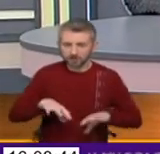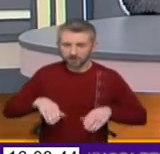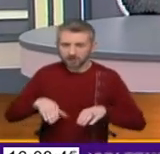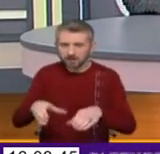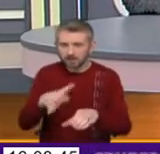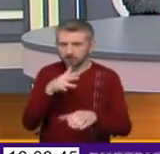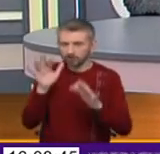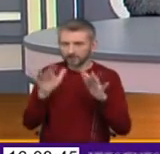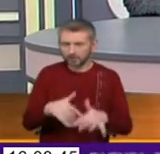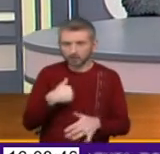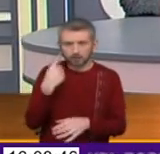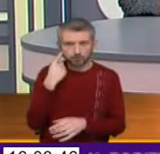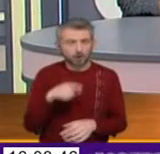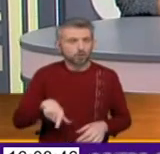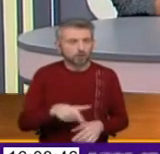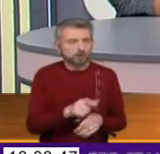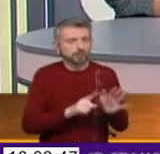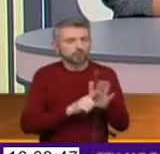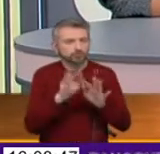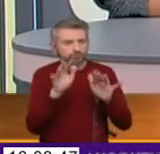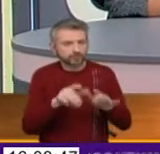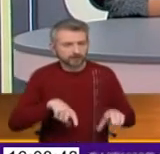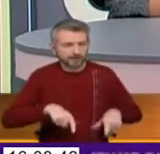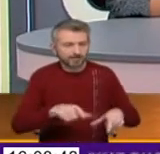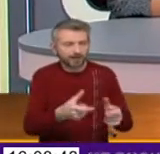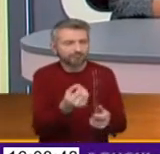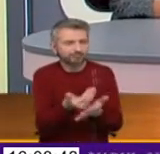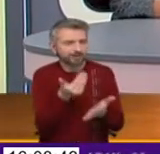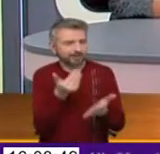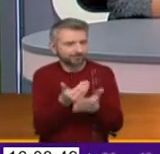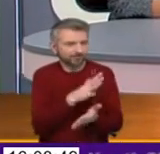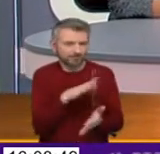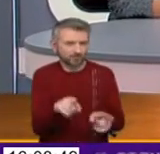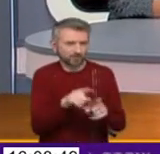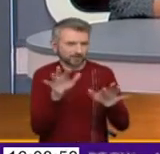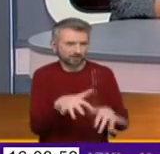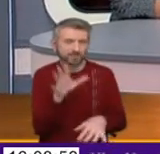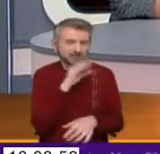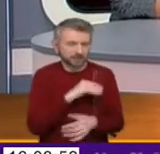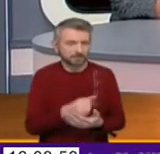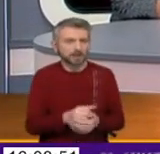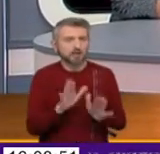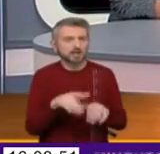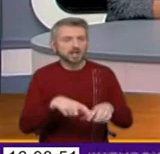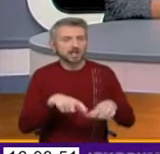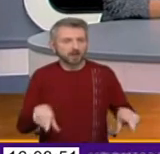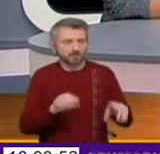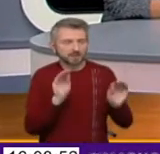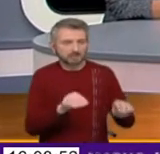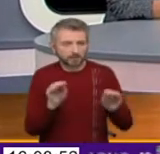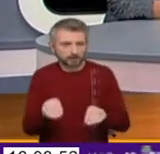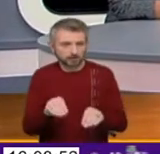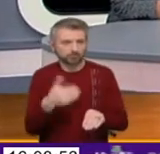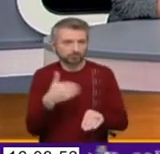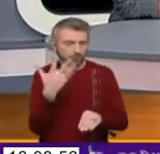під час снігу. Я так розумію, що там доріжки почали вкладати трошки раніше, ще не було таких. Встигли. Так, встигли, тільки лавки ставили вже по